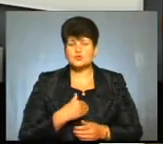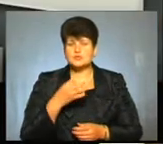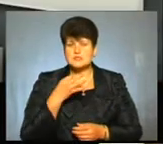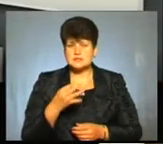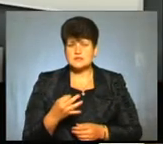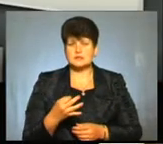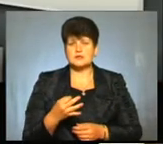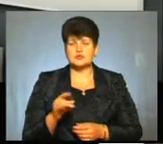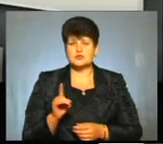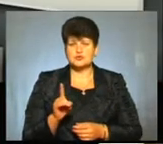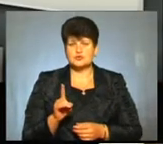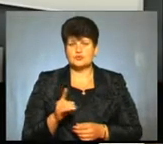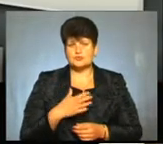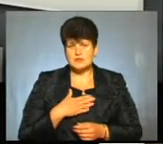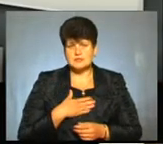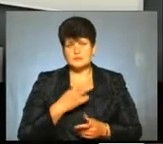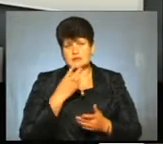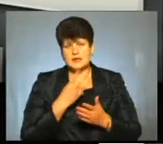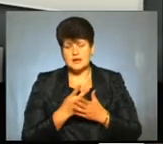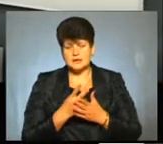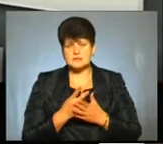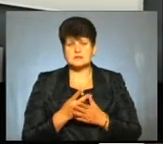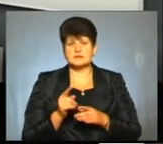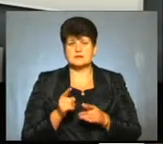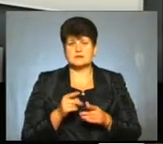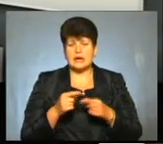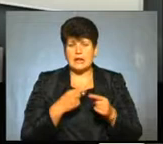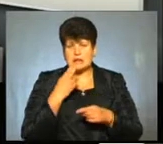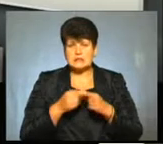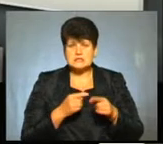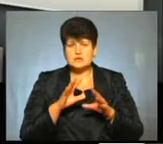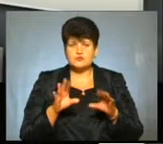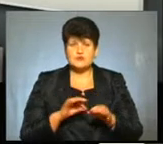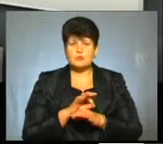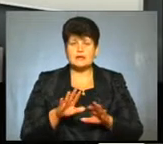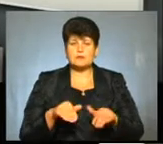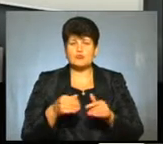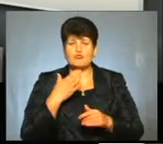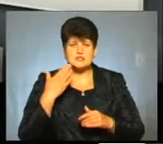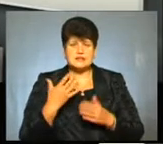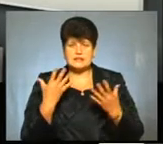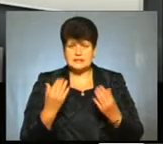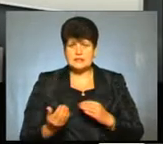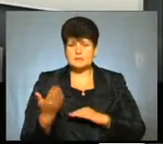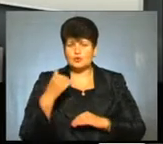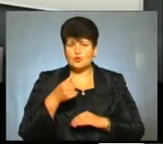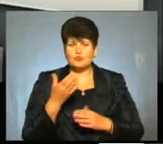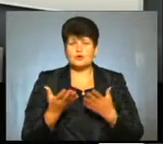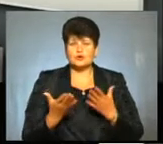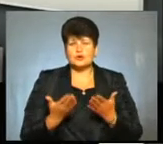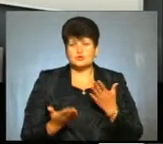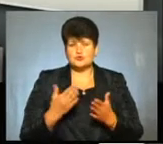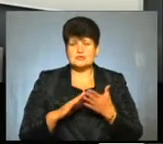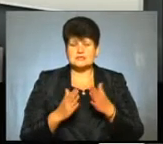Хочу сказати, що в нас це така спостерігається тенденція, традиція, що всі подають проекти в останні дні. І минулого року, якщо